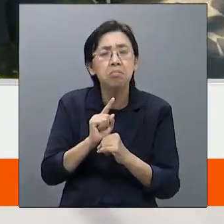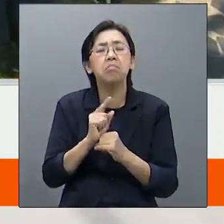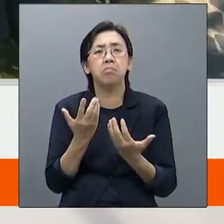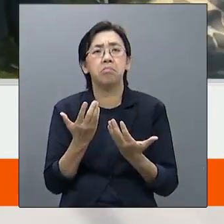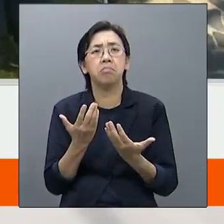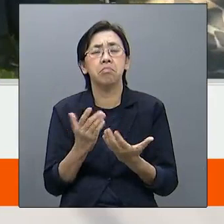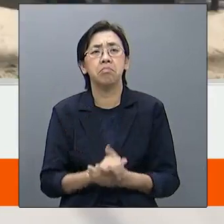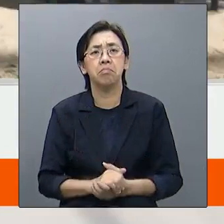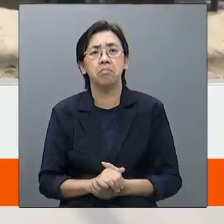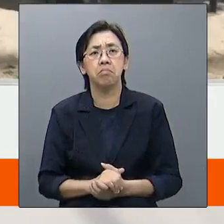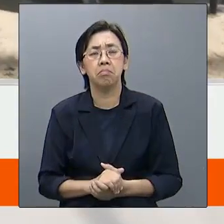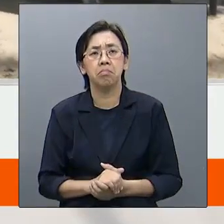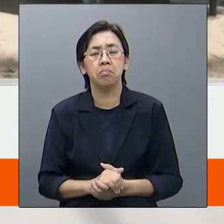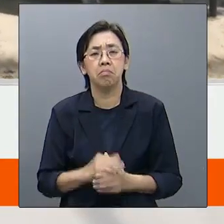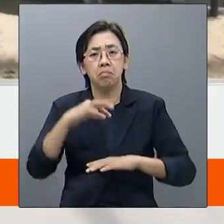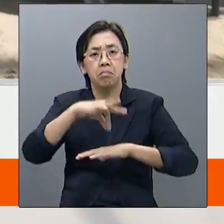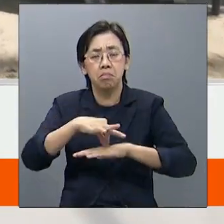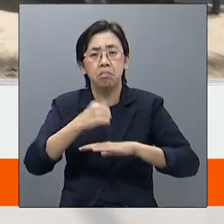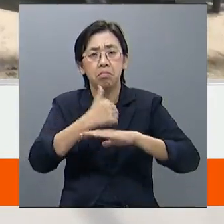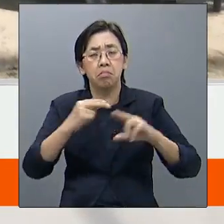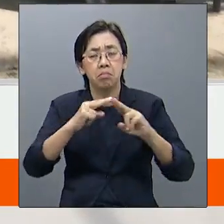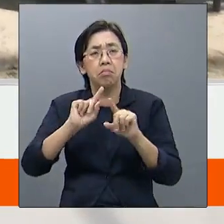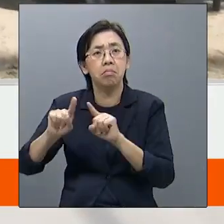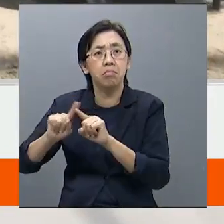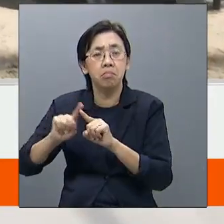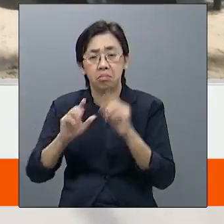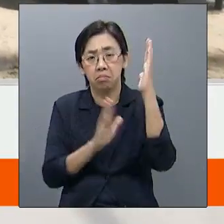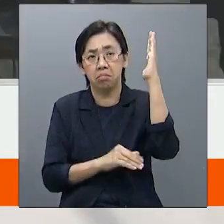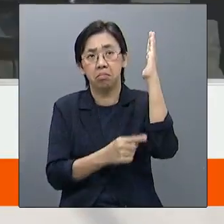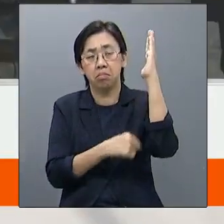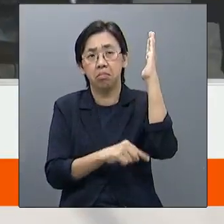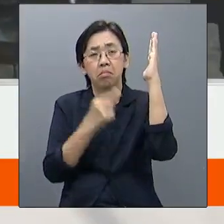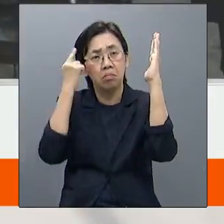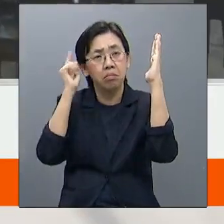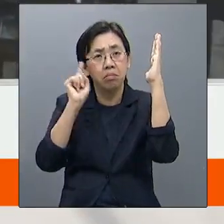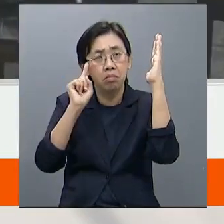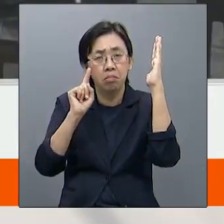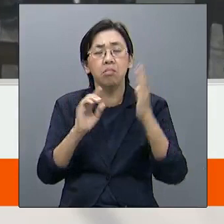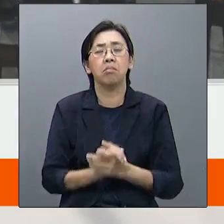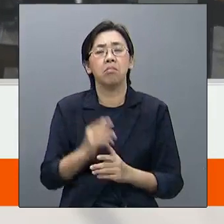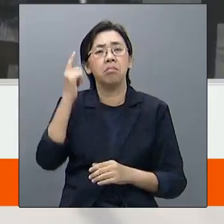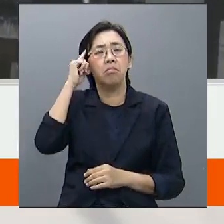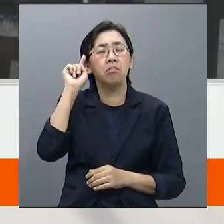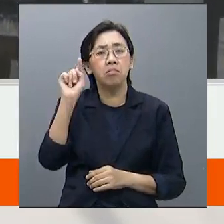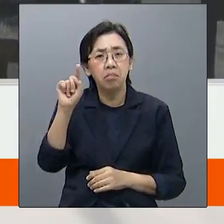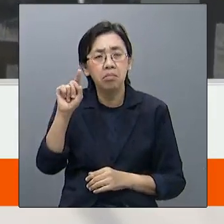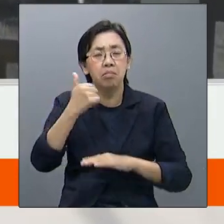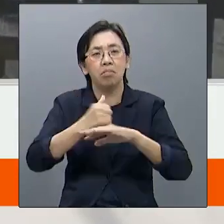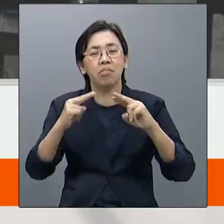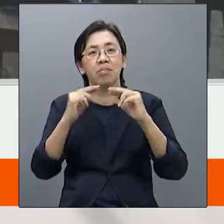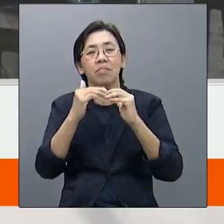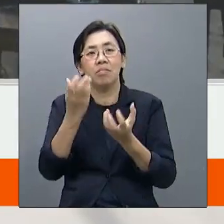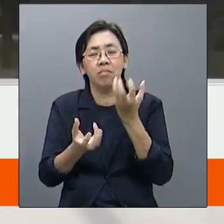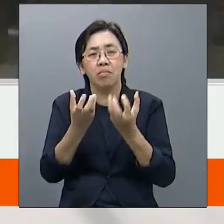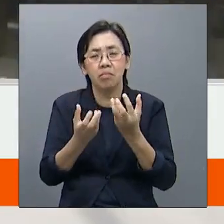ว่าถาสแกน ในตำแหน่งรฐบาทั้งหมดถ้ภาคได้ก็นกถึงคุธวี อย่ที่สองคับพการปห